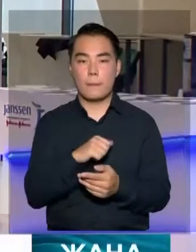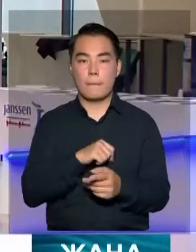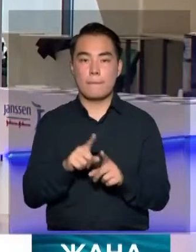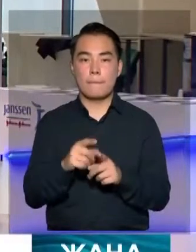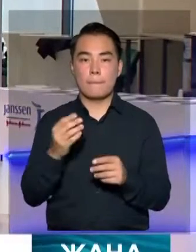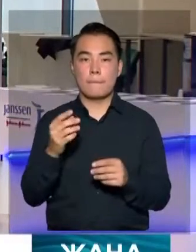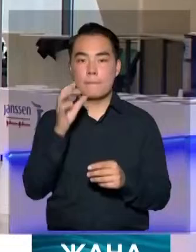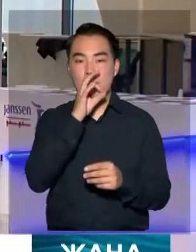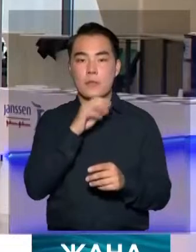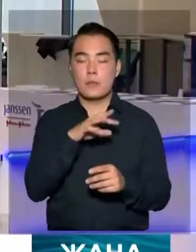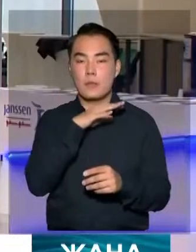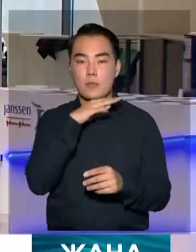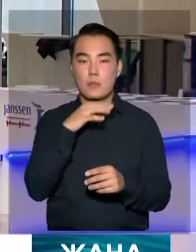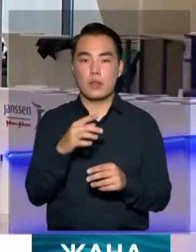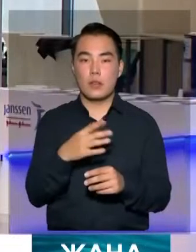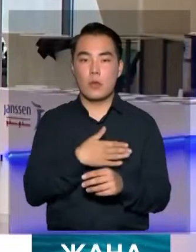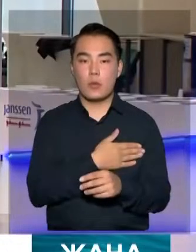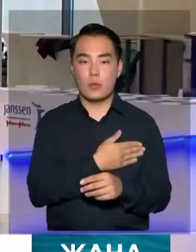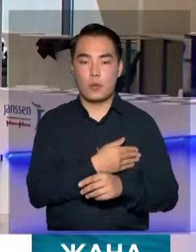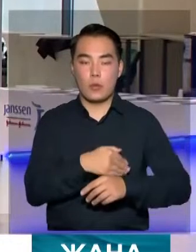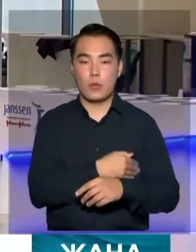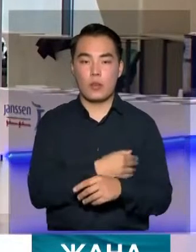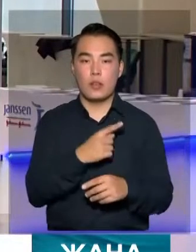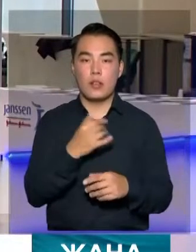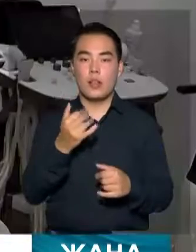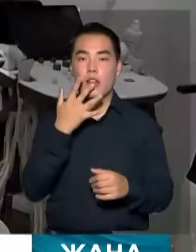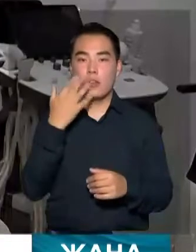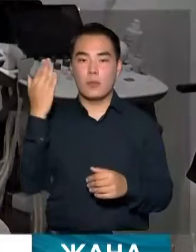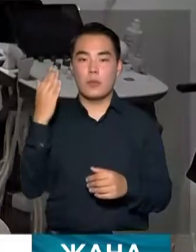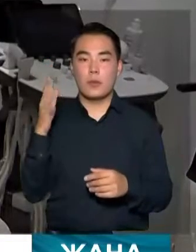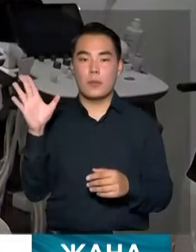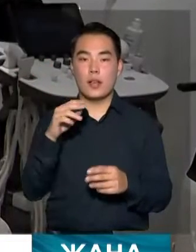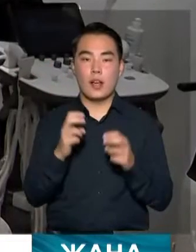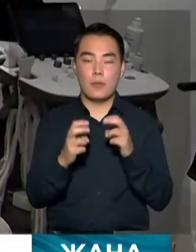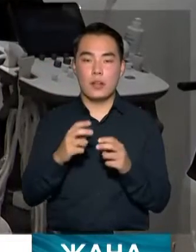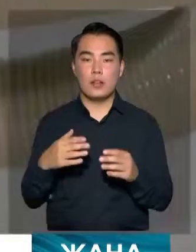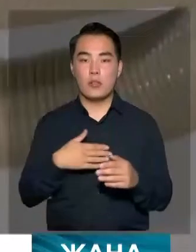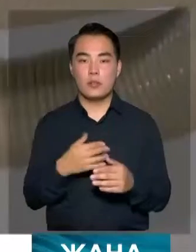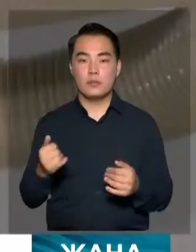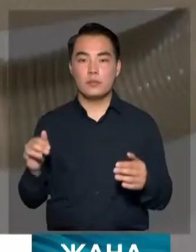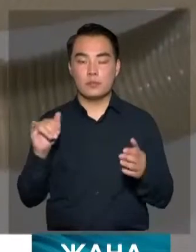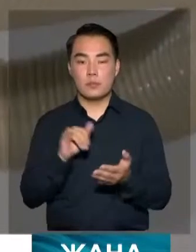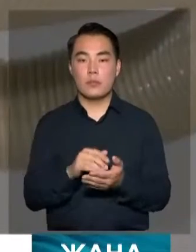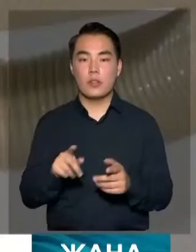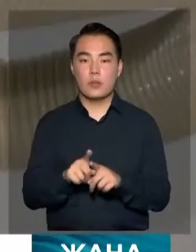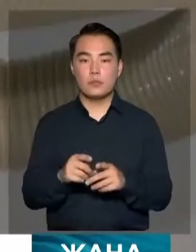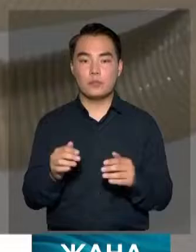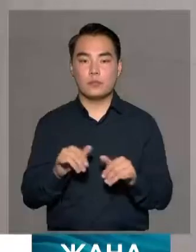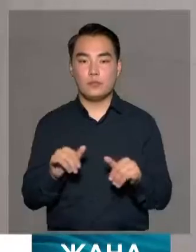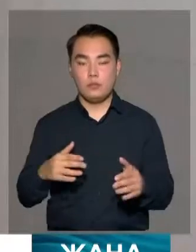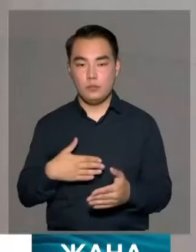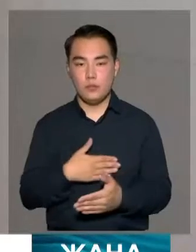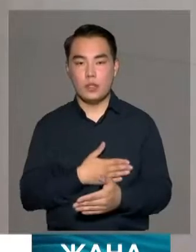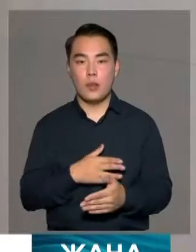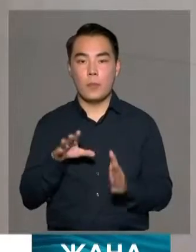күні 8 шетелдік компаниямен бірлесе жұмыс істеуге келісіп отырмыз. Форум алаңында ұйымдастырылған бұл көрме отандық медицина саласының